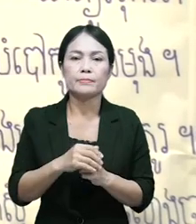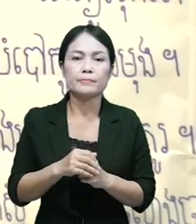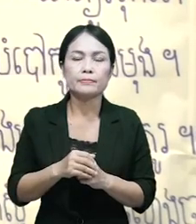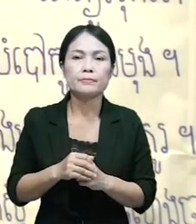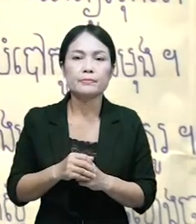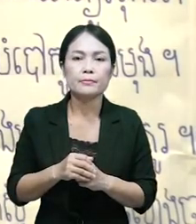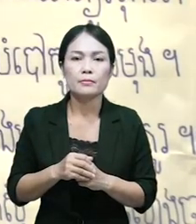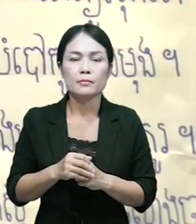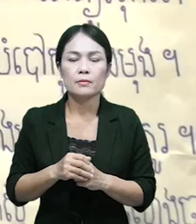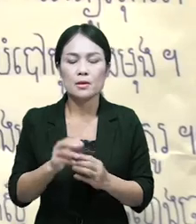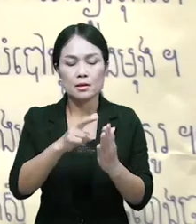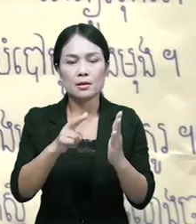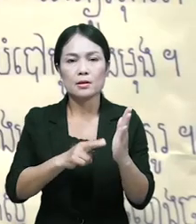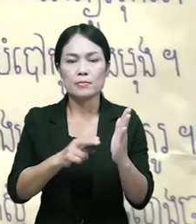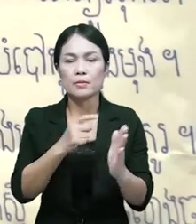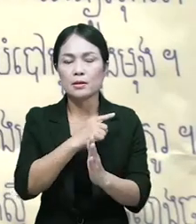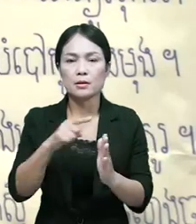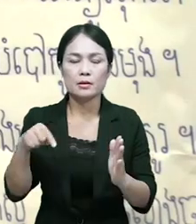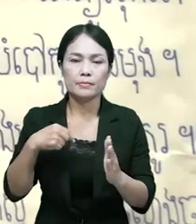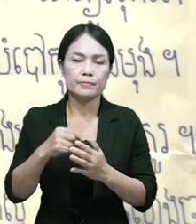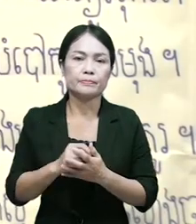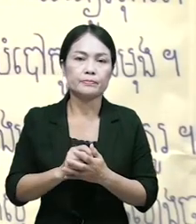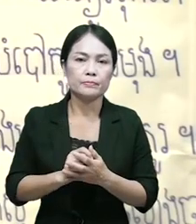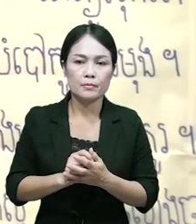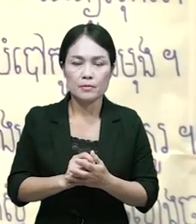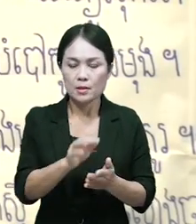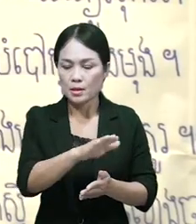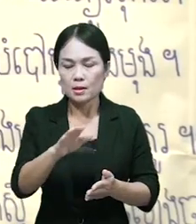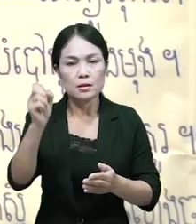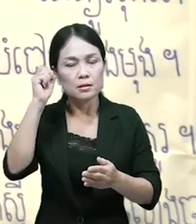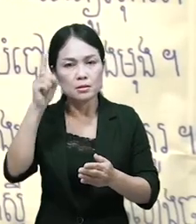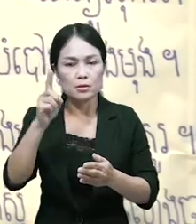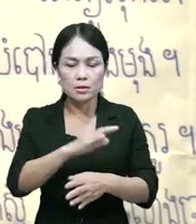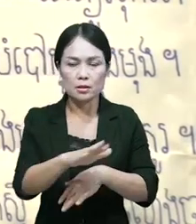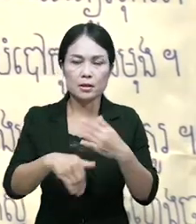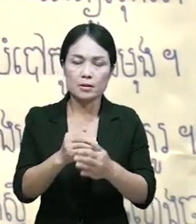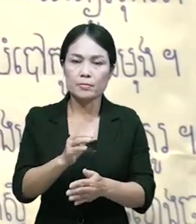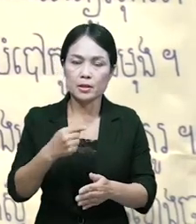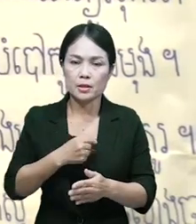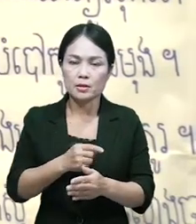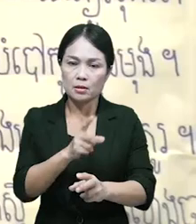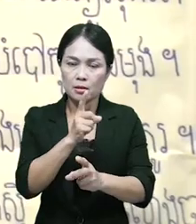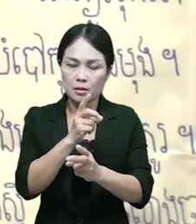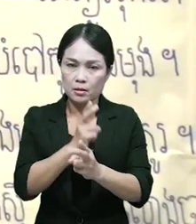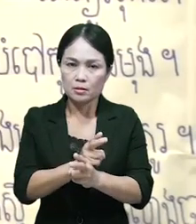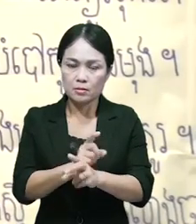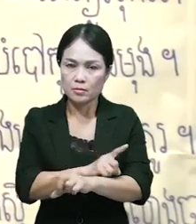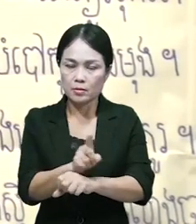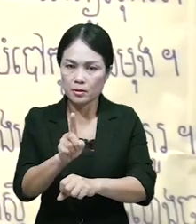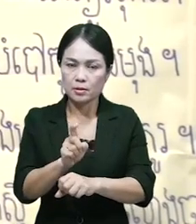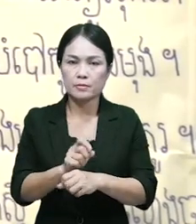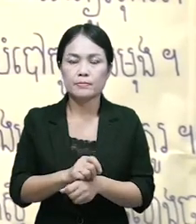3ចាក្នុងអត្ថបទយើងកូនយល់ទាំងអស់គ្នាណាកូនណាឥឡូវអ្នកគ្រូទុកពេលកូន1នាទីក្នុងការរក